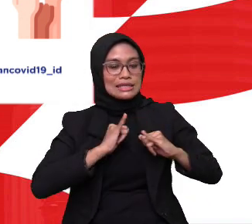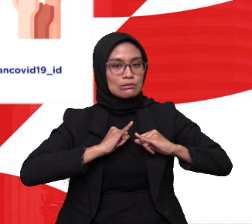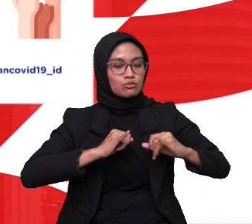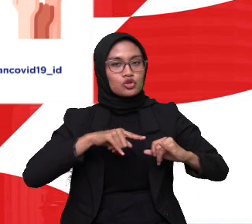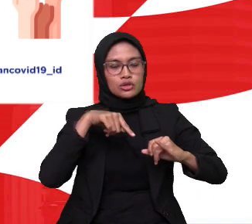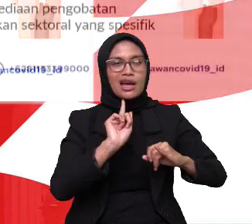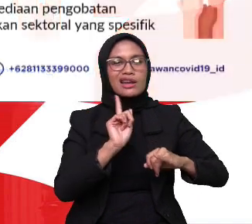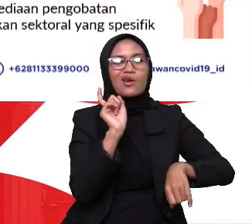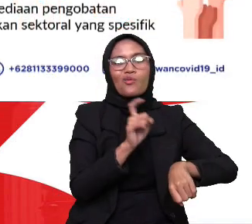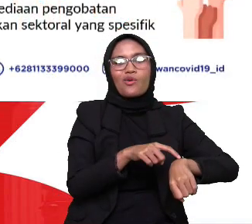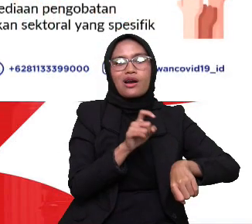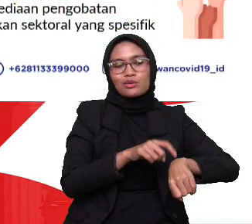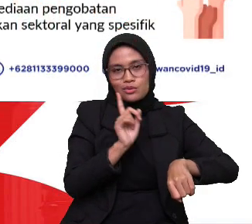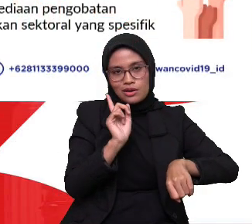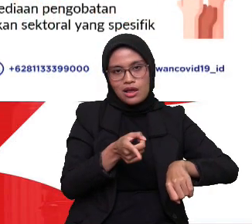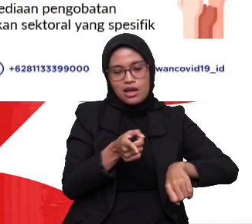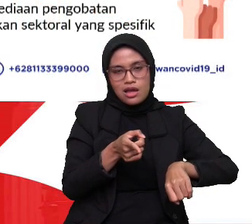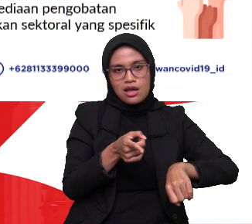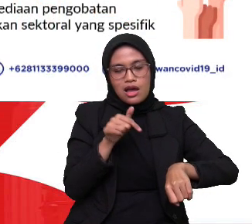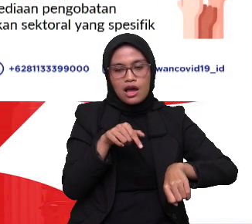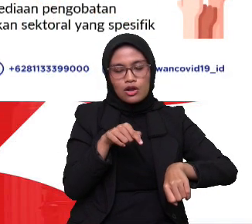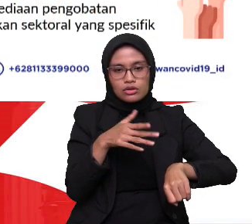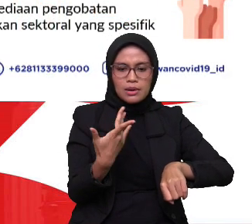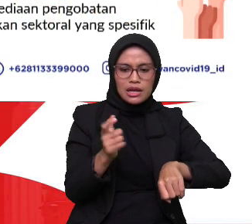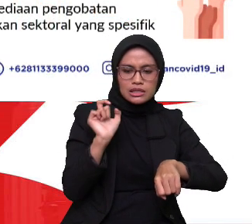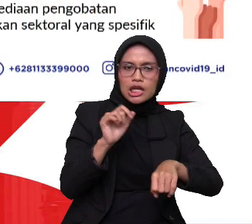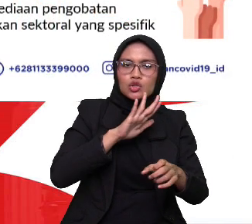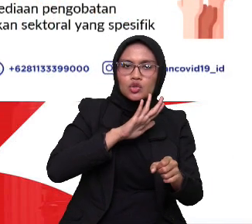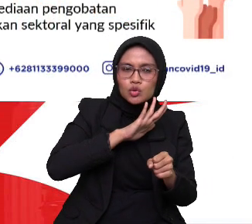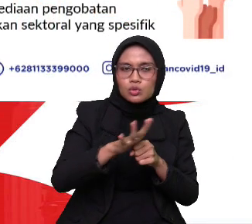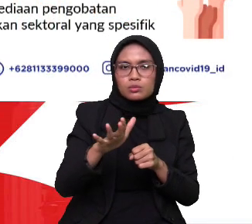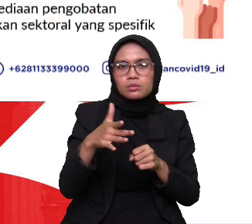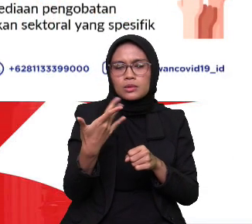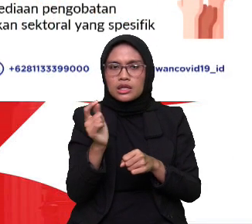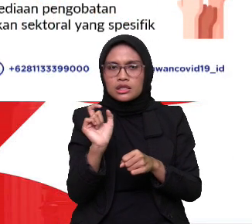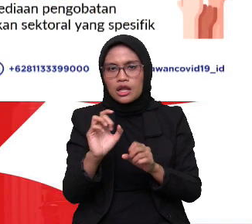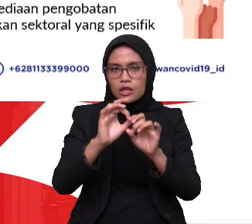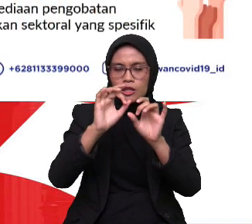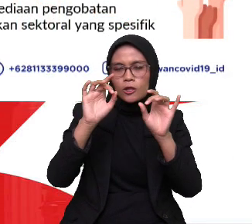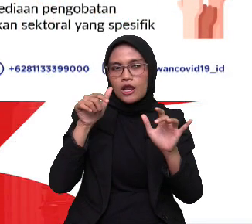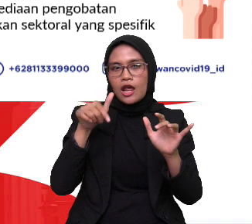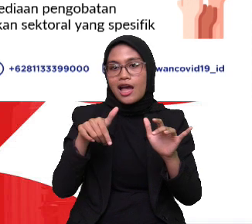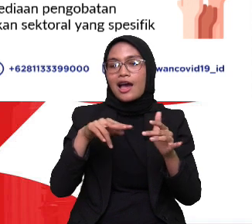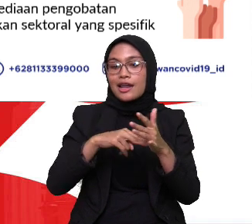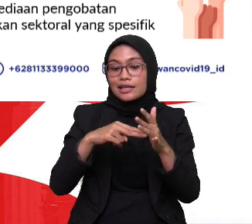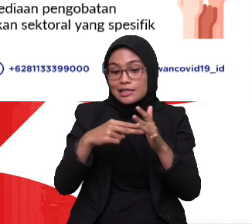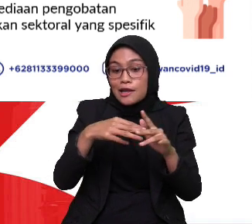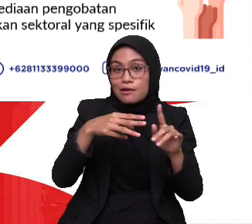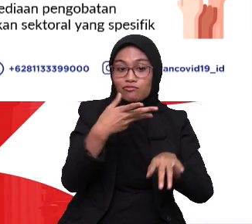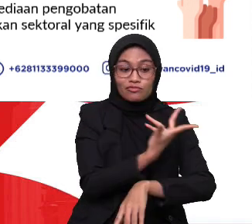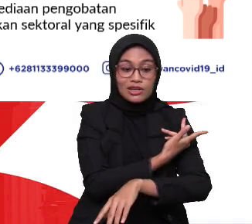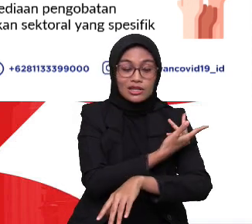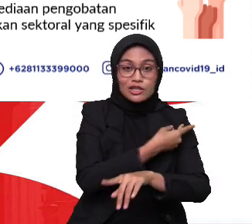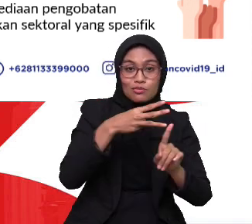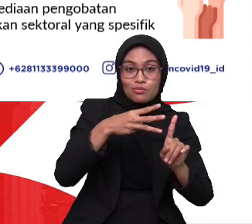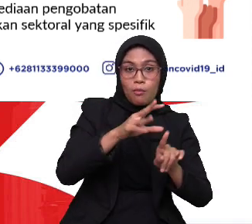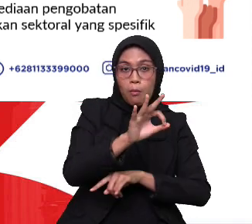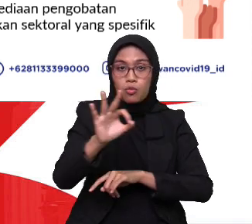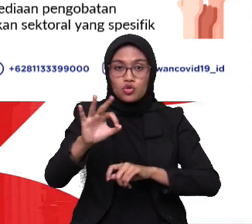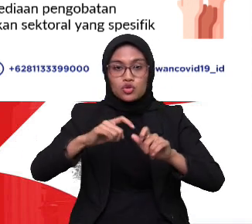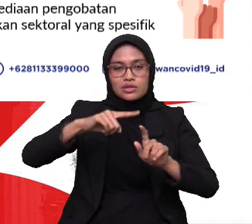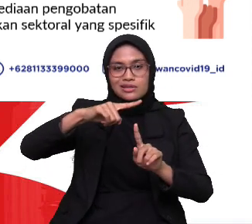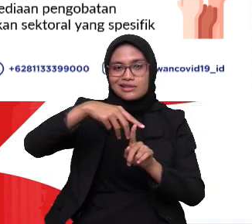agar keduanya tetap cukup dalam tubuh sehingga vaksinasi Booster menjadi penting untuk setiap orang yang memenuhi